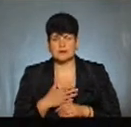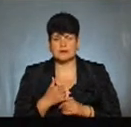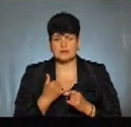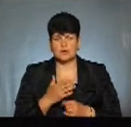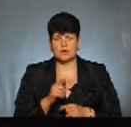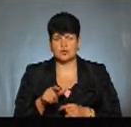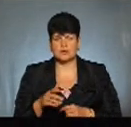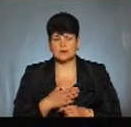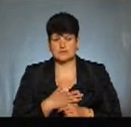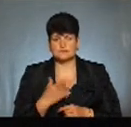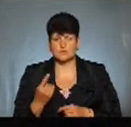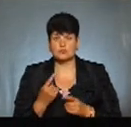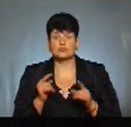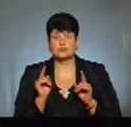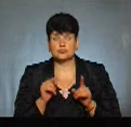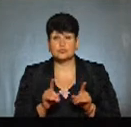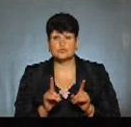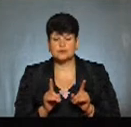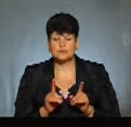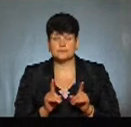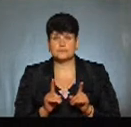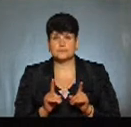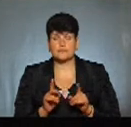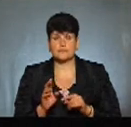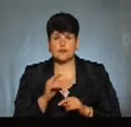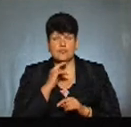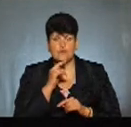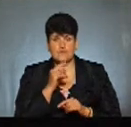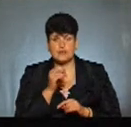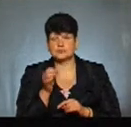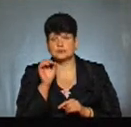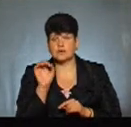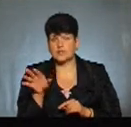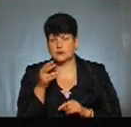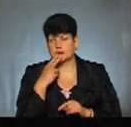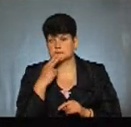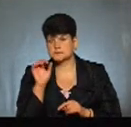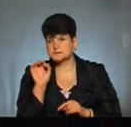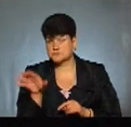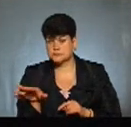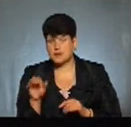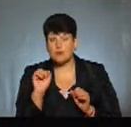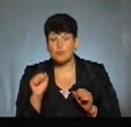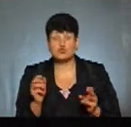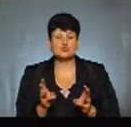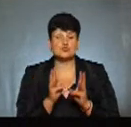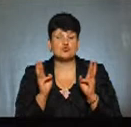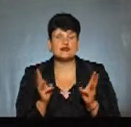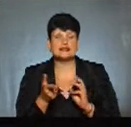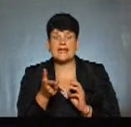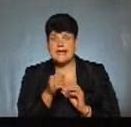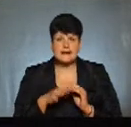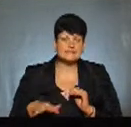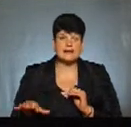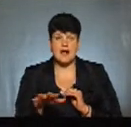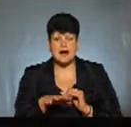краю, зокрема, оскільки при необачно кинутому недопалку можуть вигорати гектари зернових,